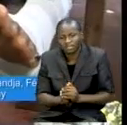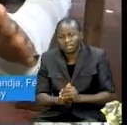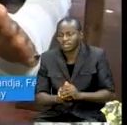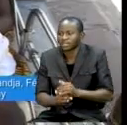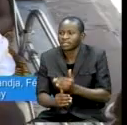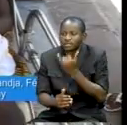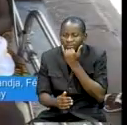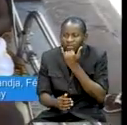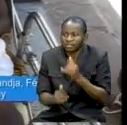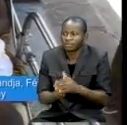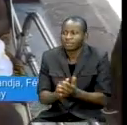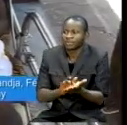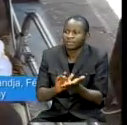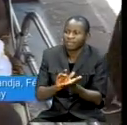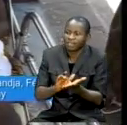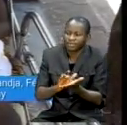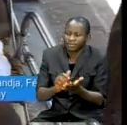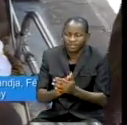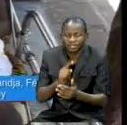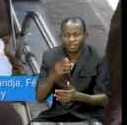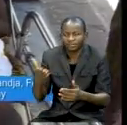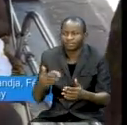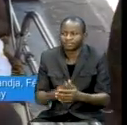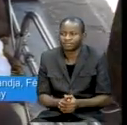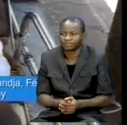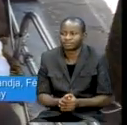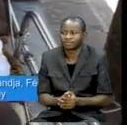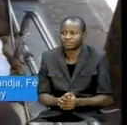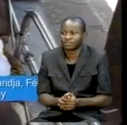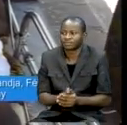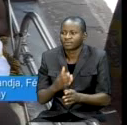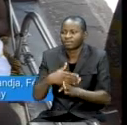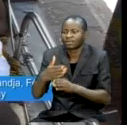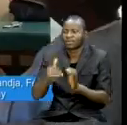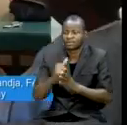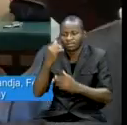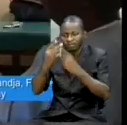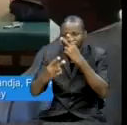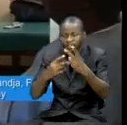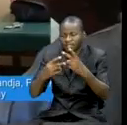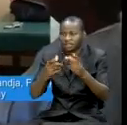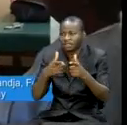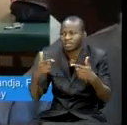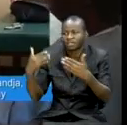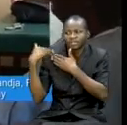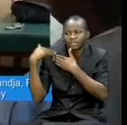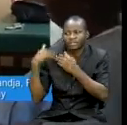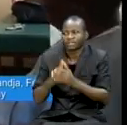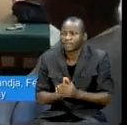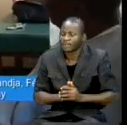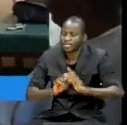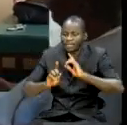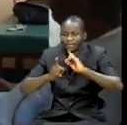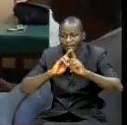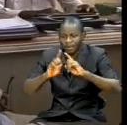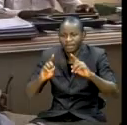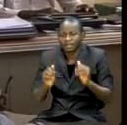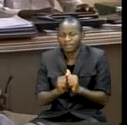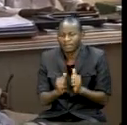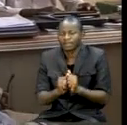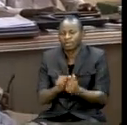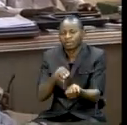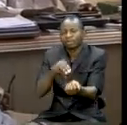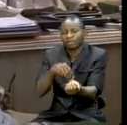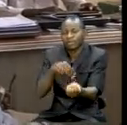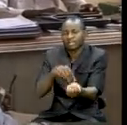manquent, surtout les antibiotiques. Au terme de cette visite, le grand chef a eu un entretien avec le médecin